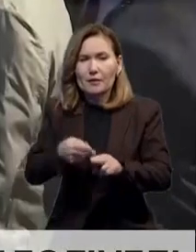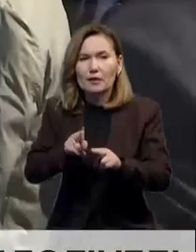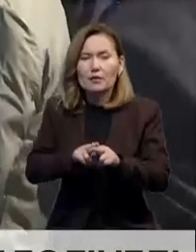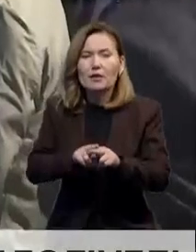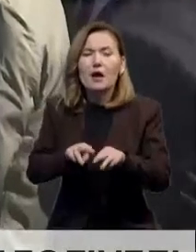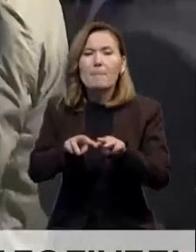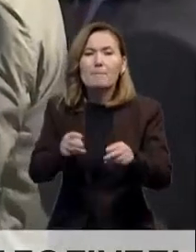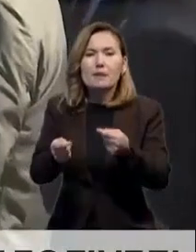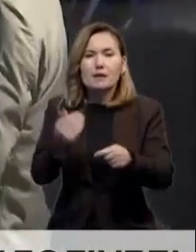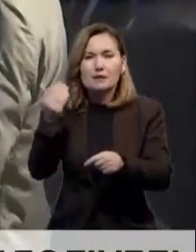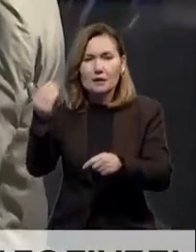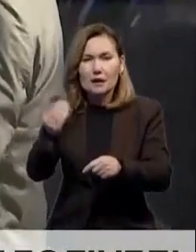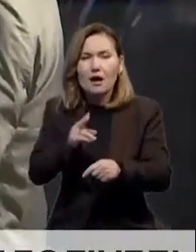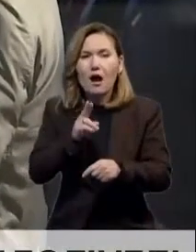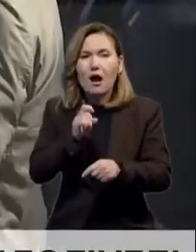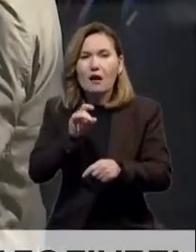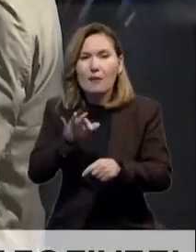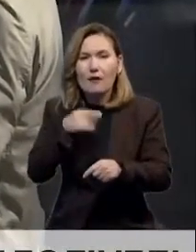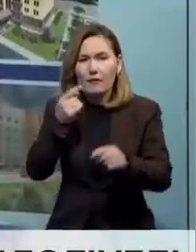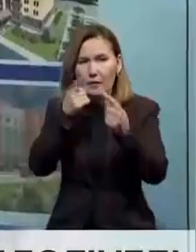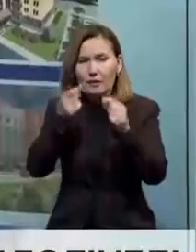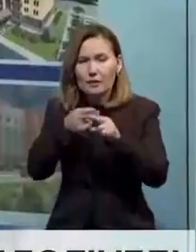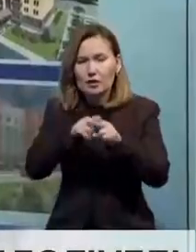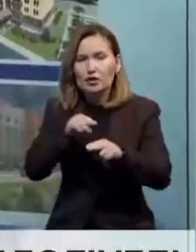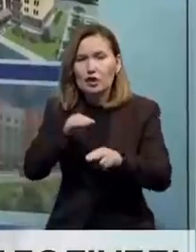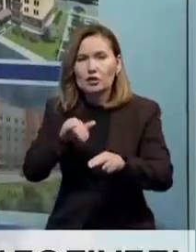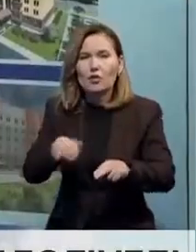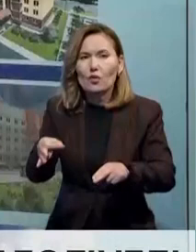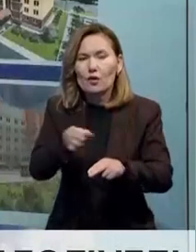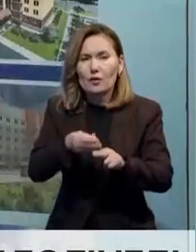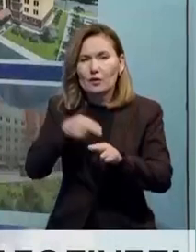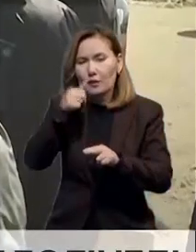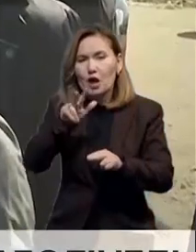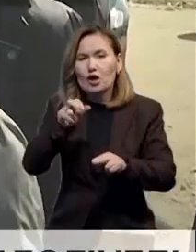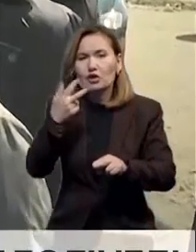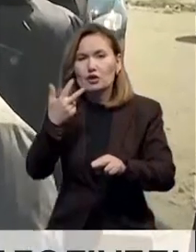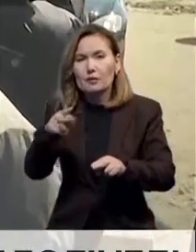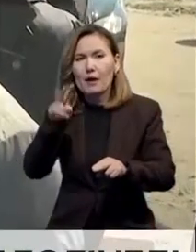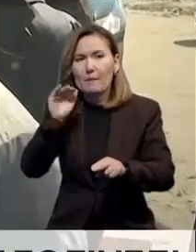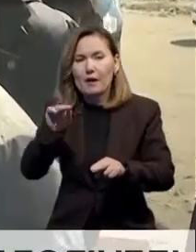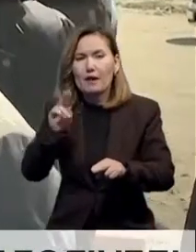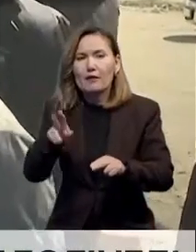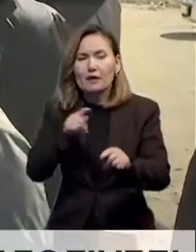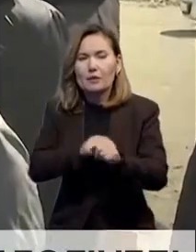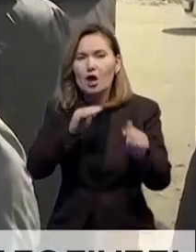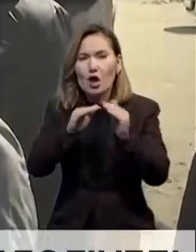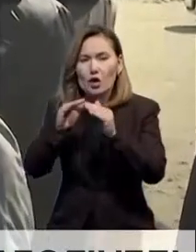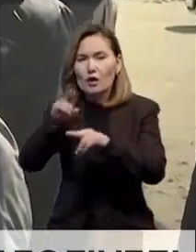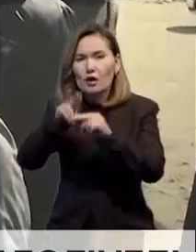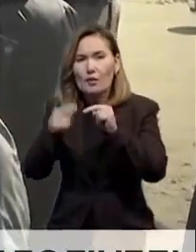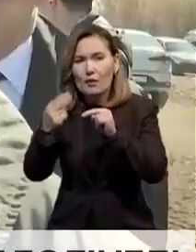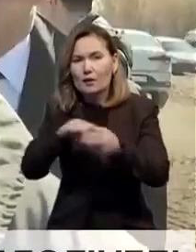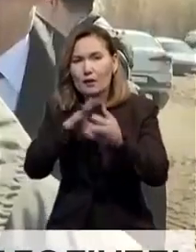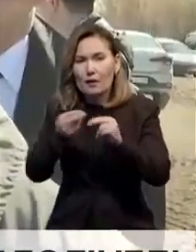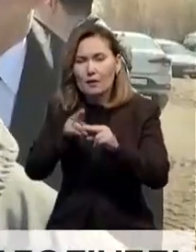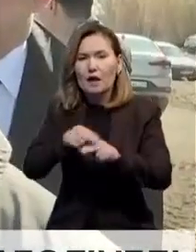және инфрақұрылымдық даму министрі Марат Қарабаев мәлімдеді. Жетісу облысында биыл 320 мың шаршы метр тұрғын үй пайдалануға беріледі. Оның